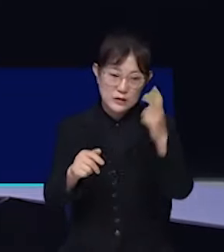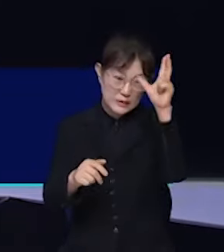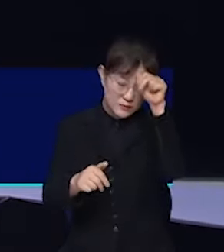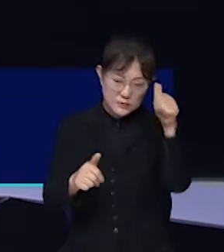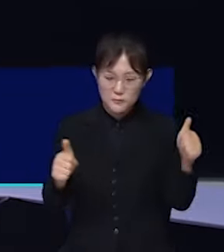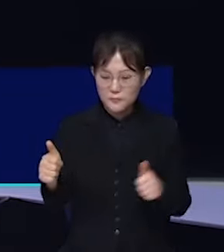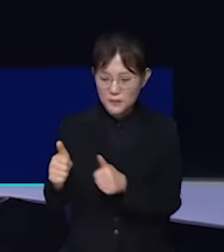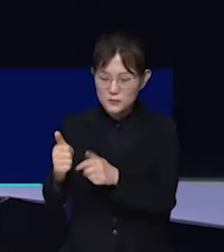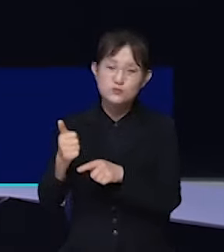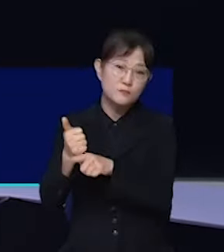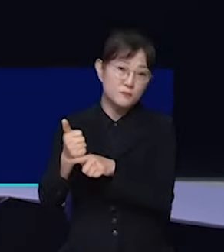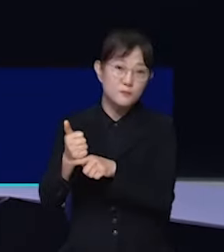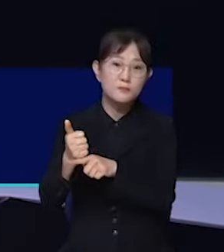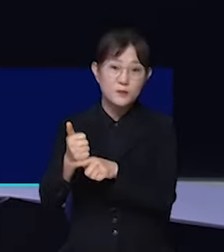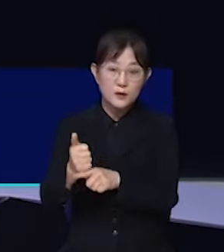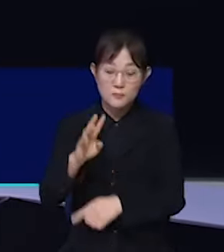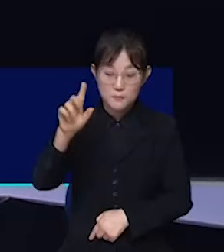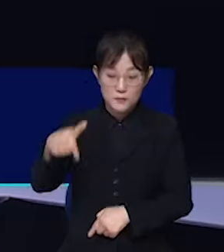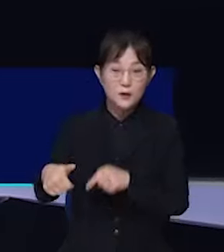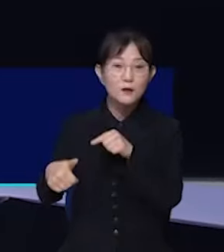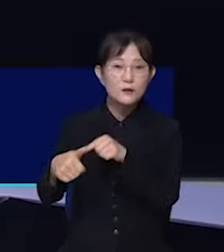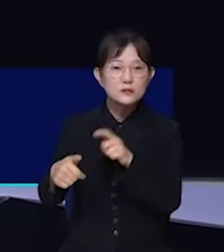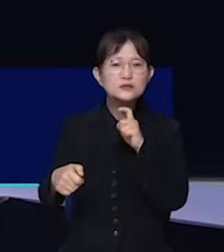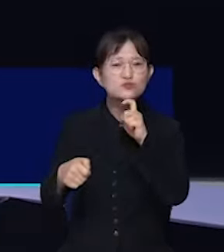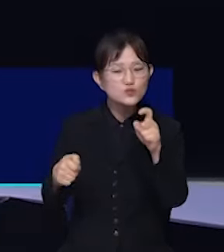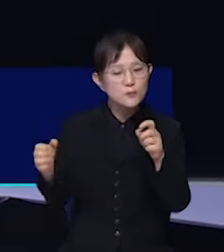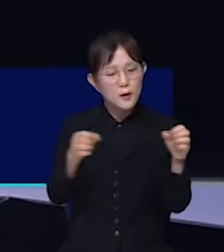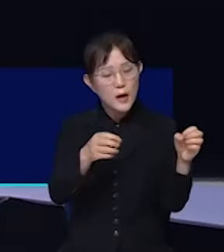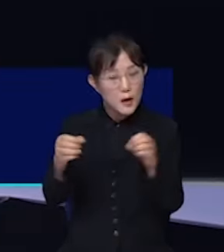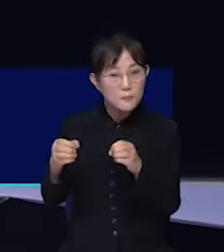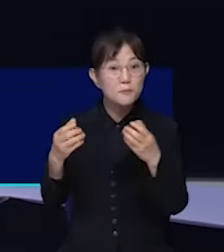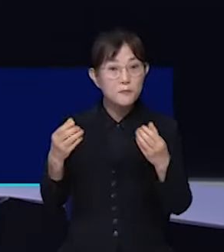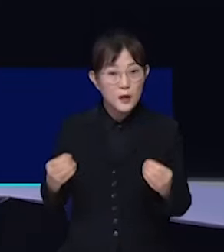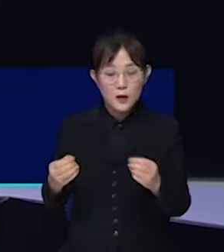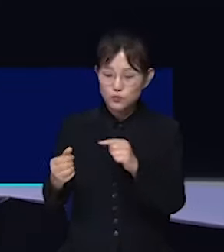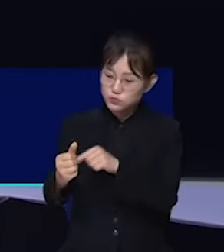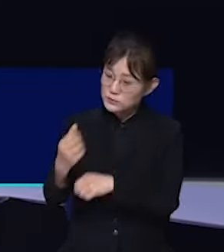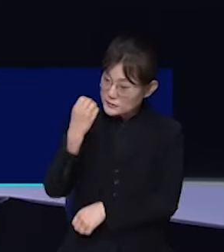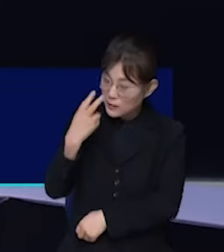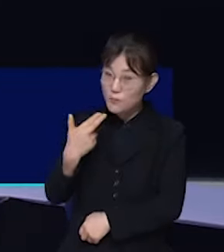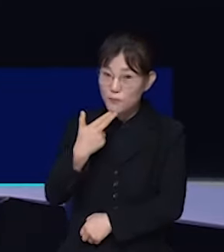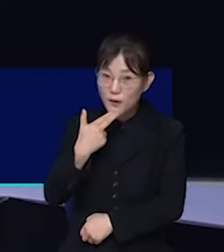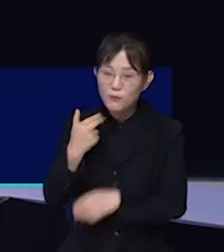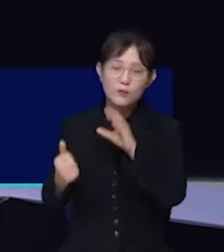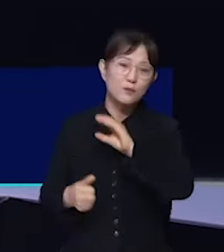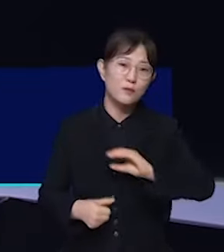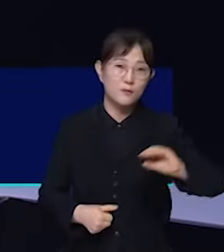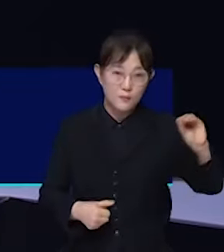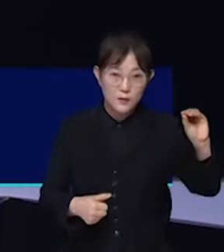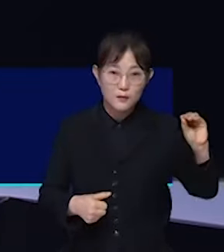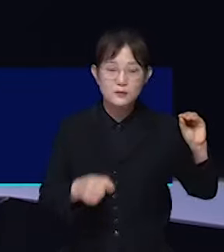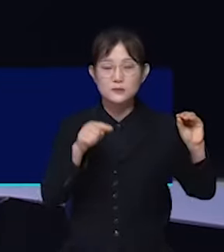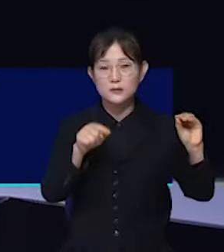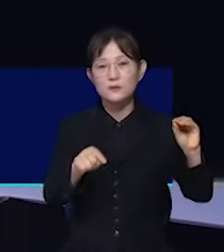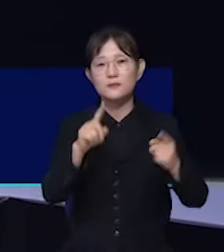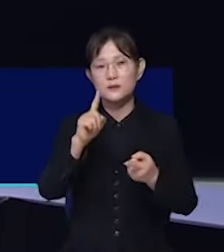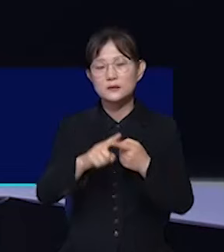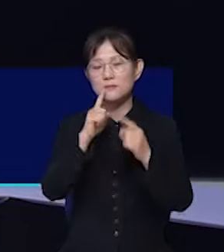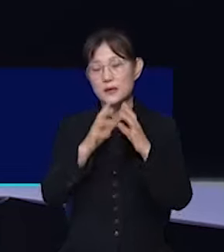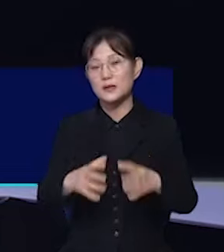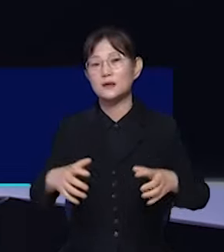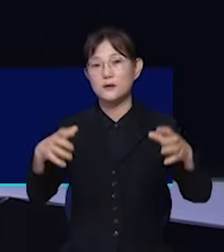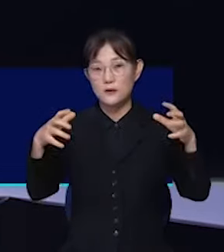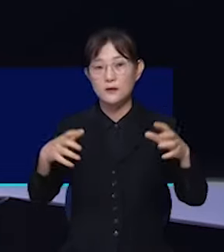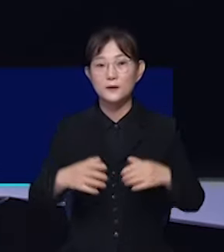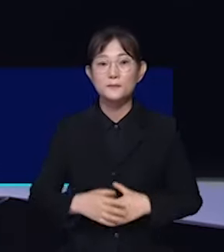확인됐습니다. 경찰은 당시 박대성과 10분쯤 이야기를 나누고 특이사항이 없다며 돌아갔는데 이에 대해 부실 대응